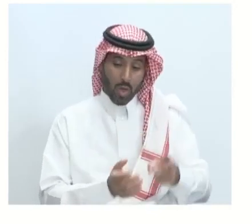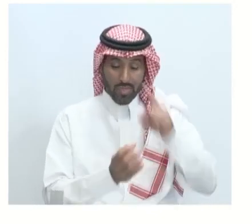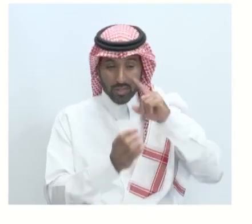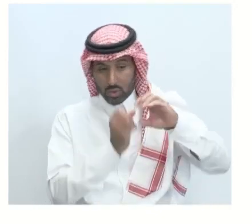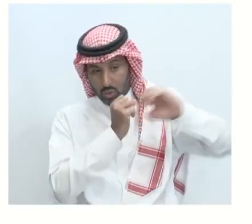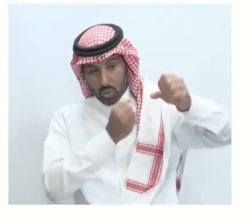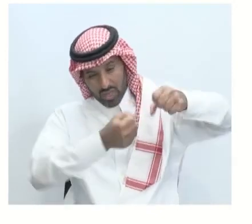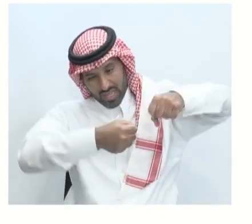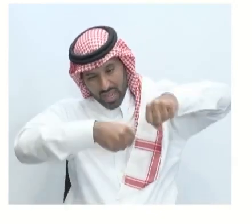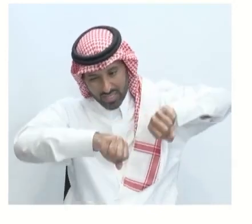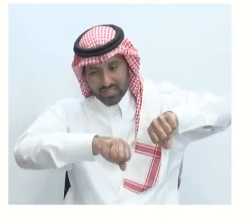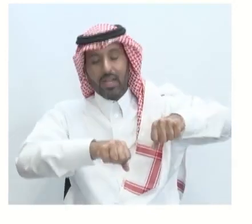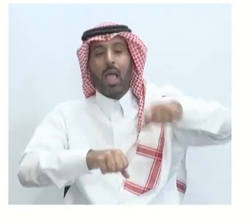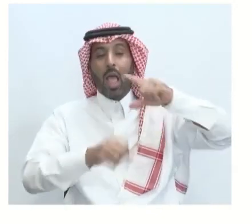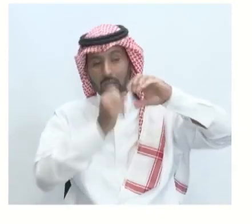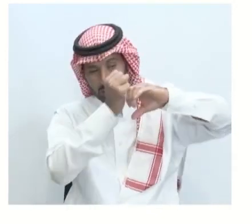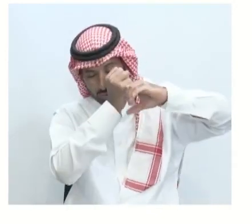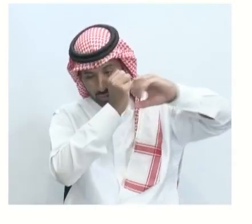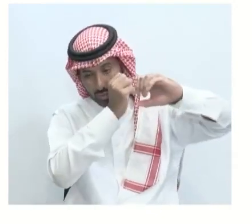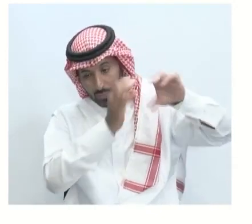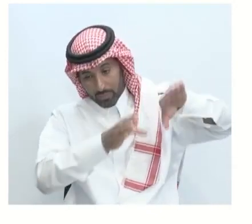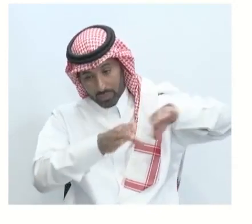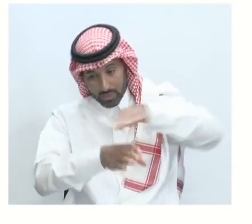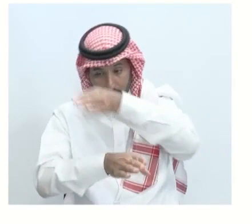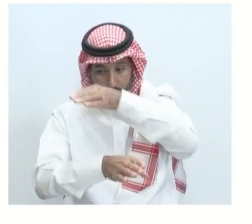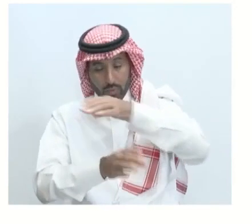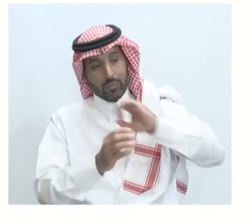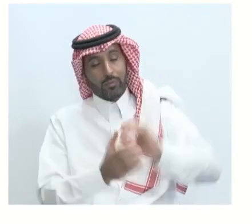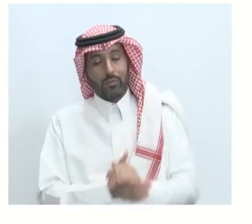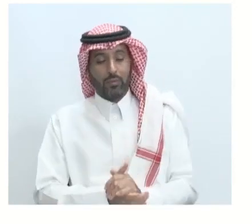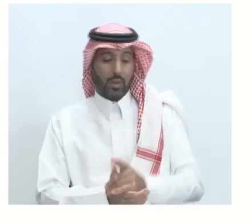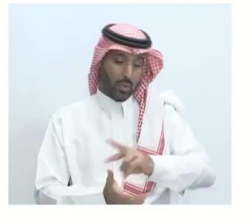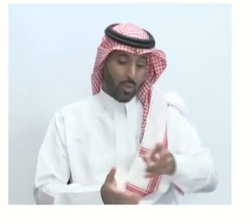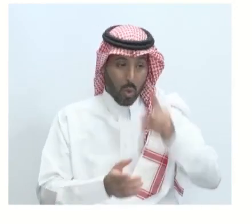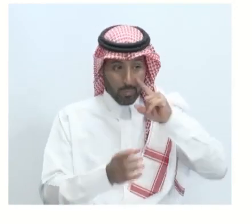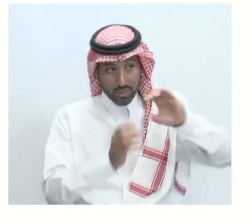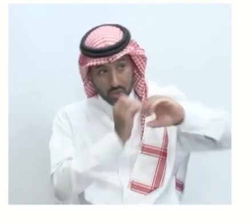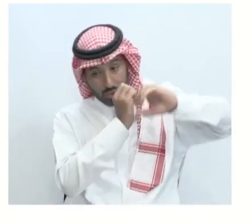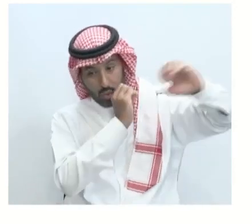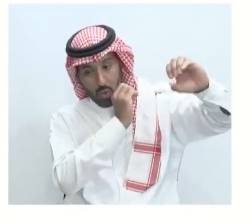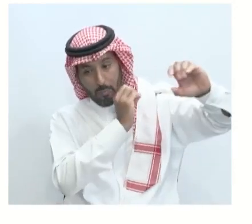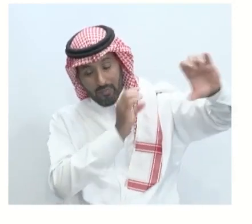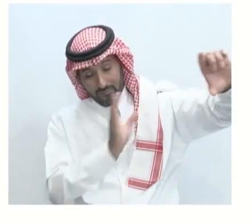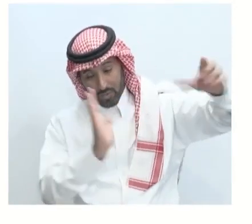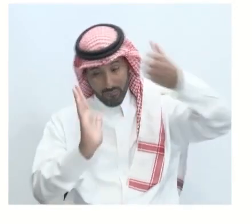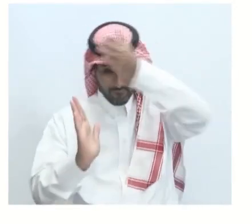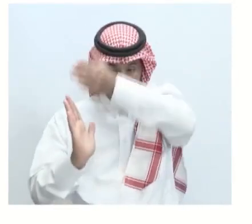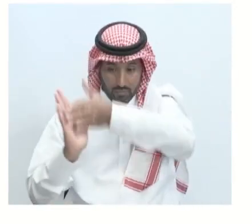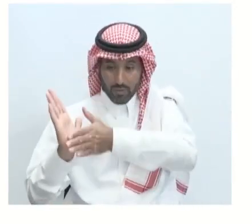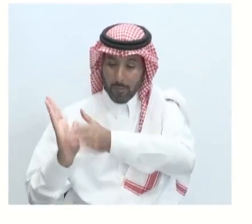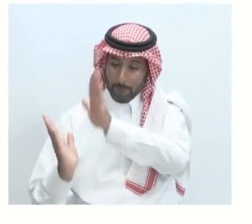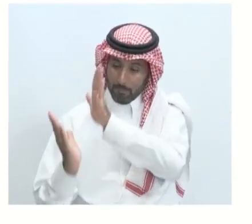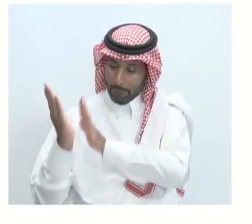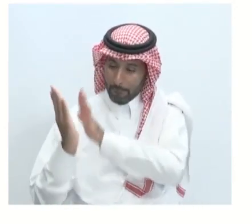التلسكوب الكاسر في هذا النوع من التلسكوبات عزيزي الطالب عزيزتي الطالبه ذكرنا بانه